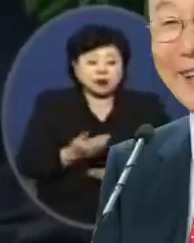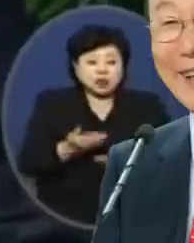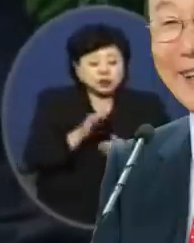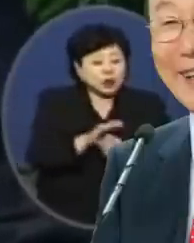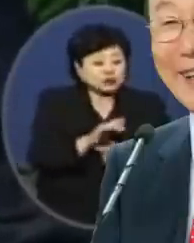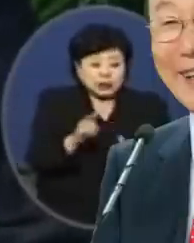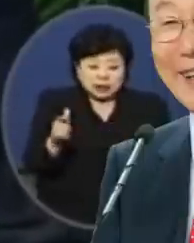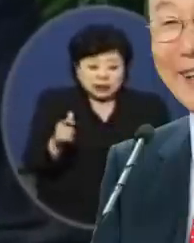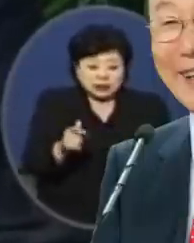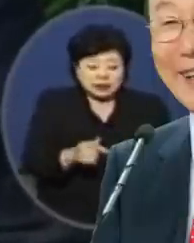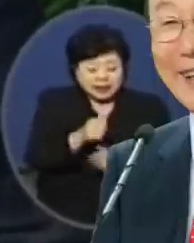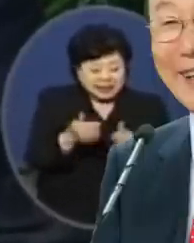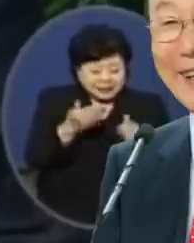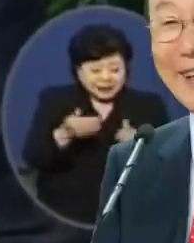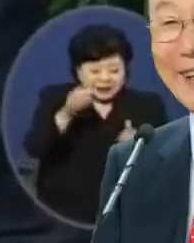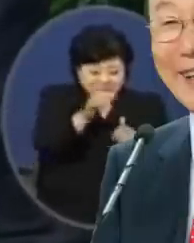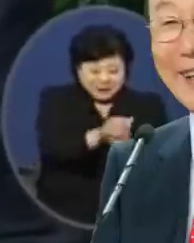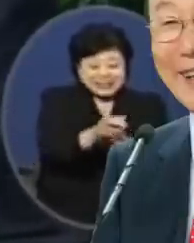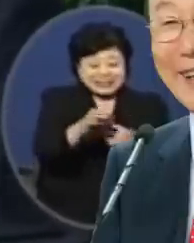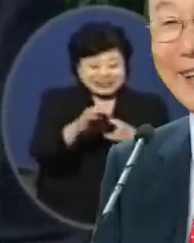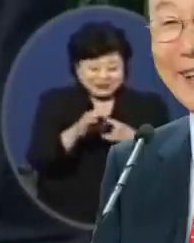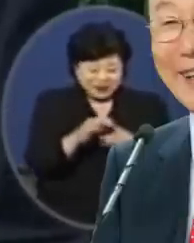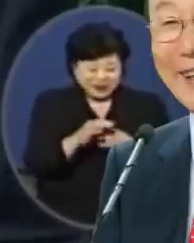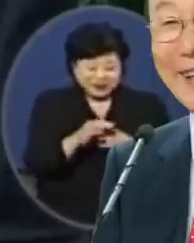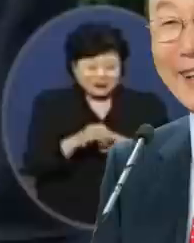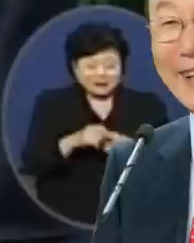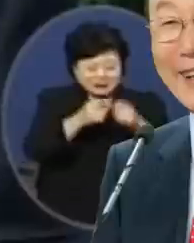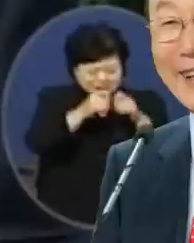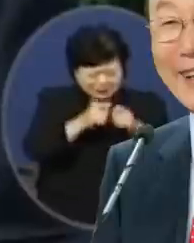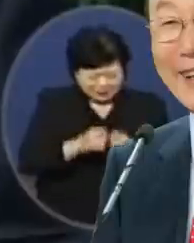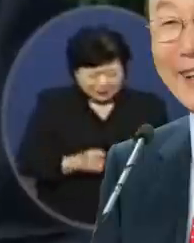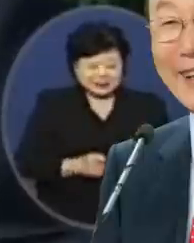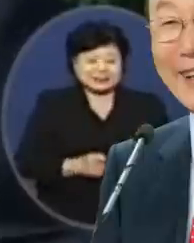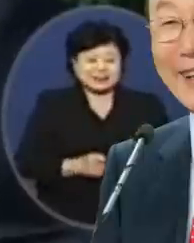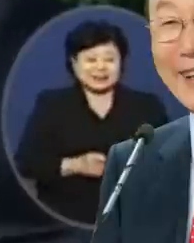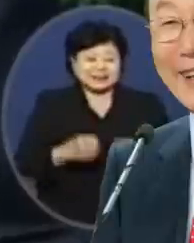것입니다. 그러나 하나님께 맡긴 것은 철저히